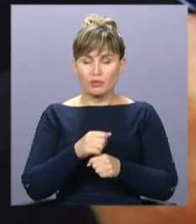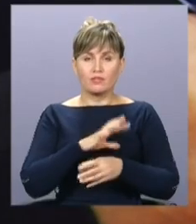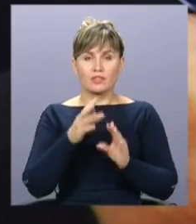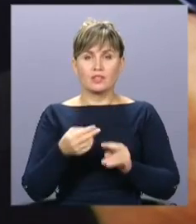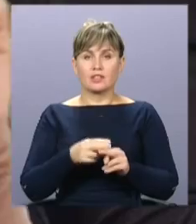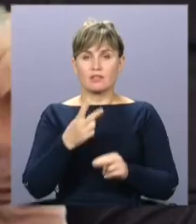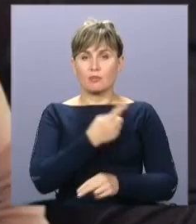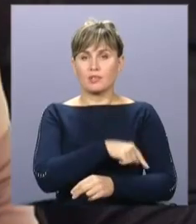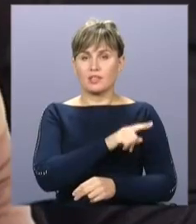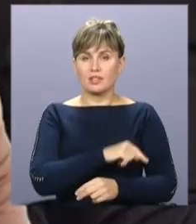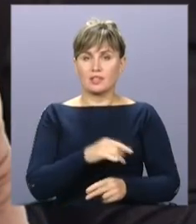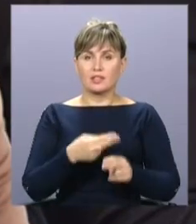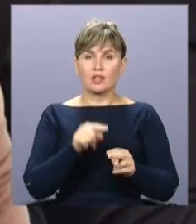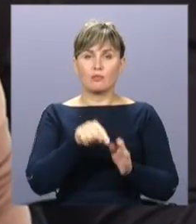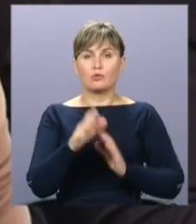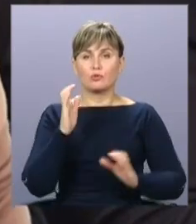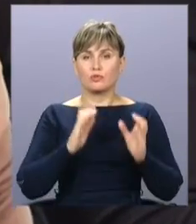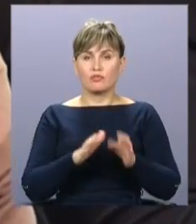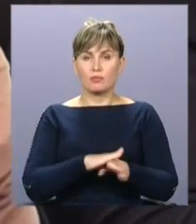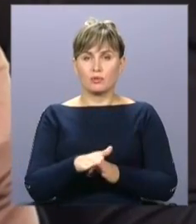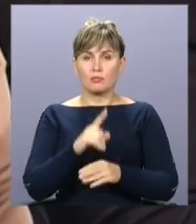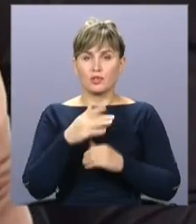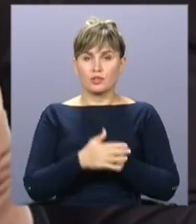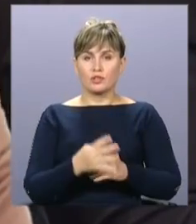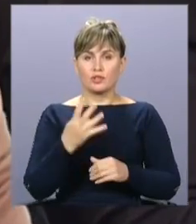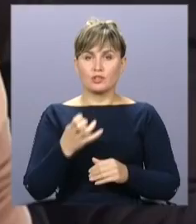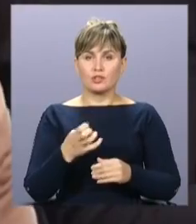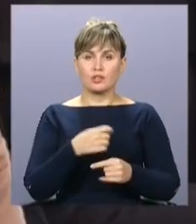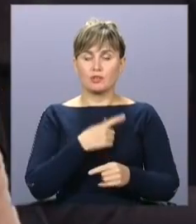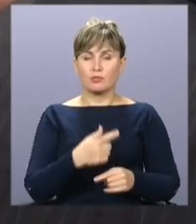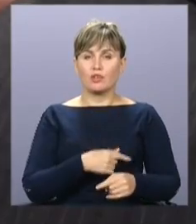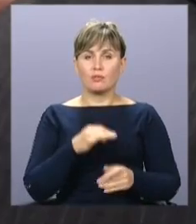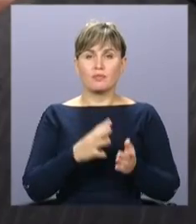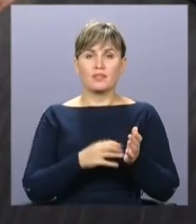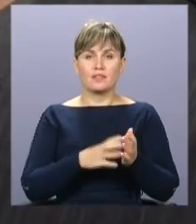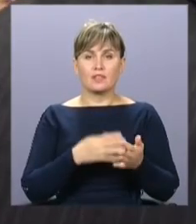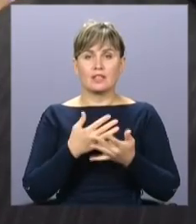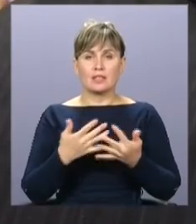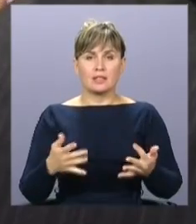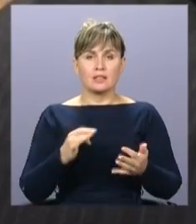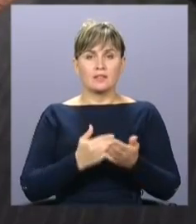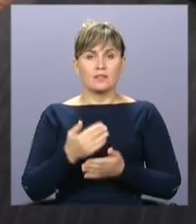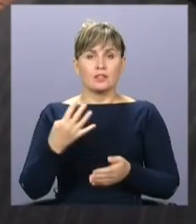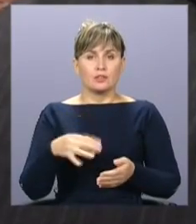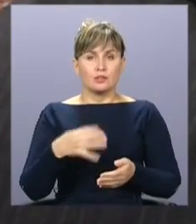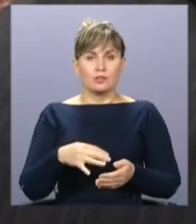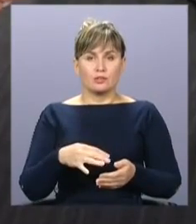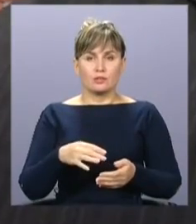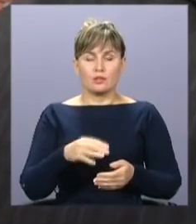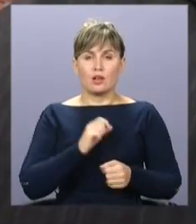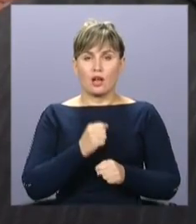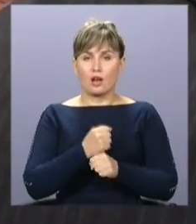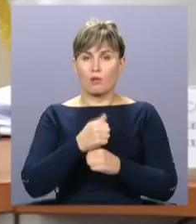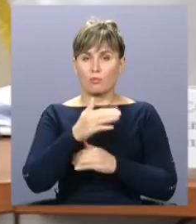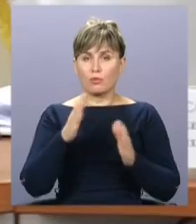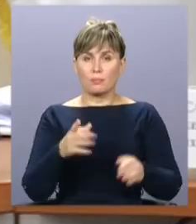которых медицинские. Кстати, там уже студентами выполнено почти 400 дипломных, 900 магистерских и свыше 40 докторских работ. А